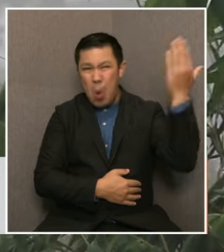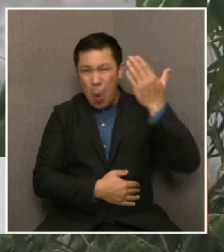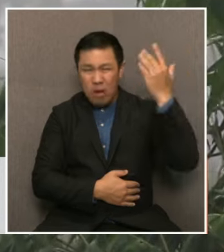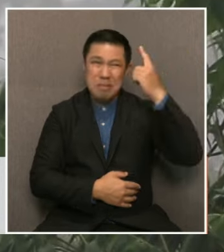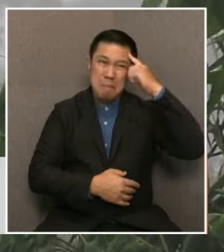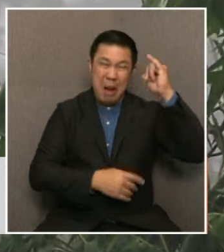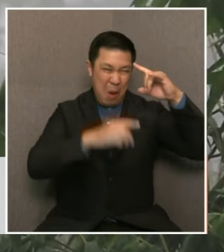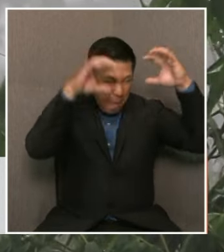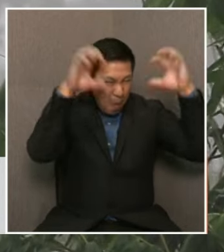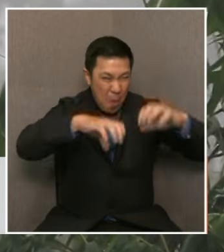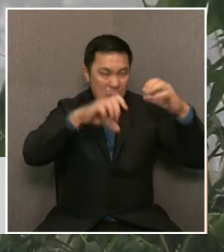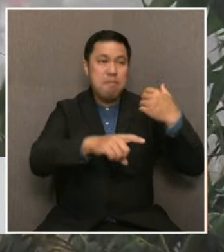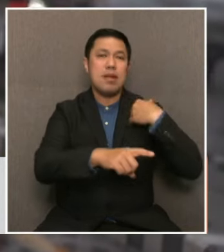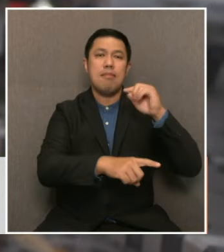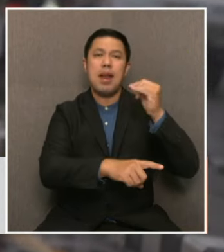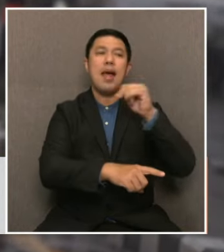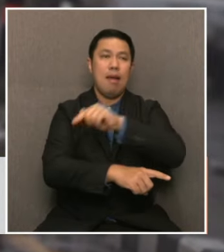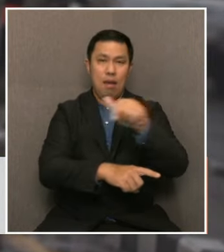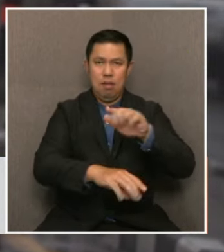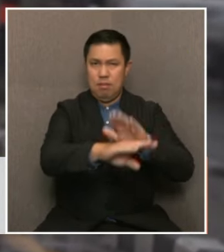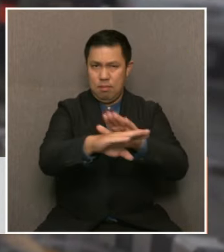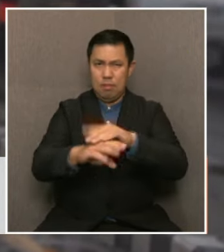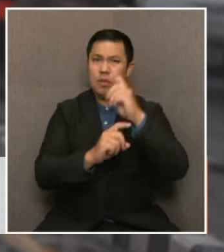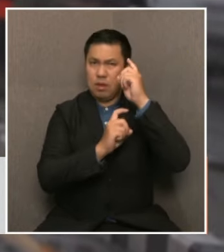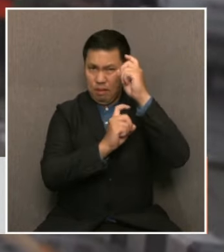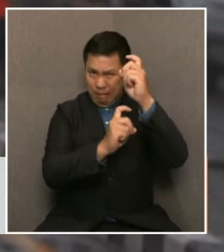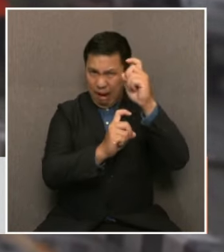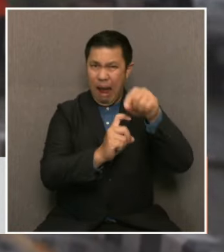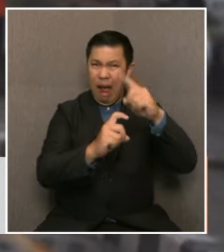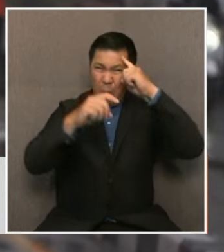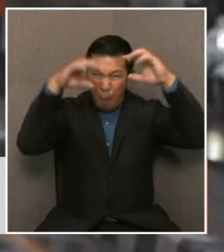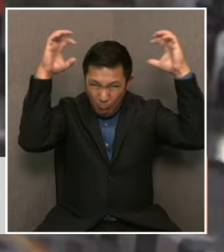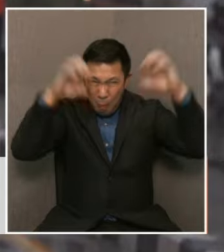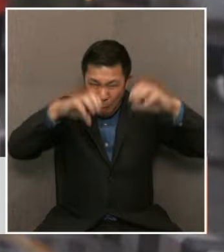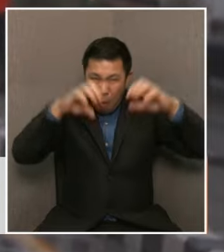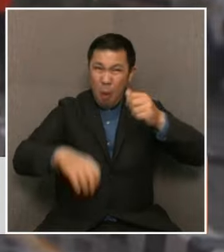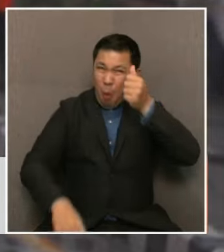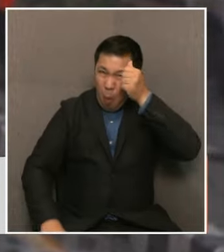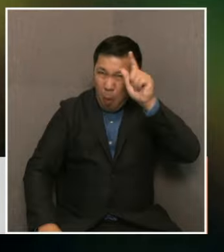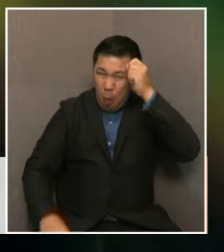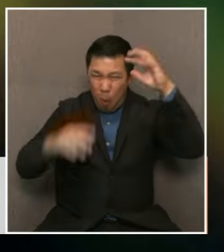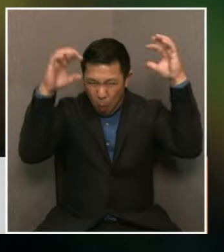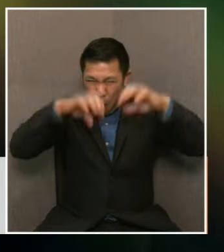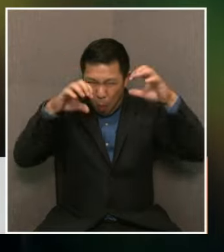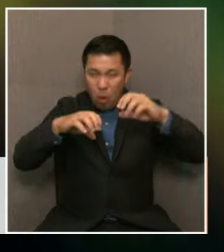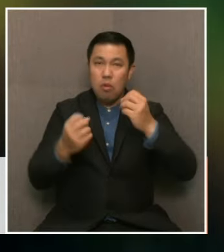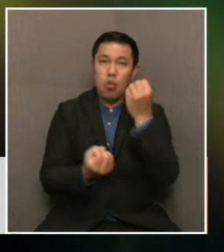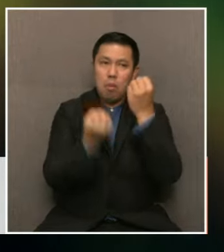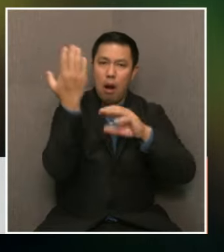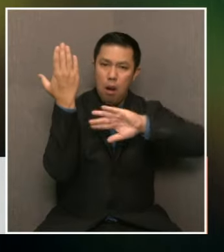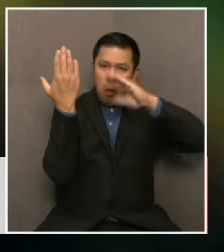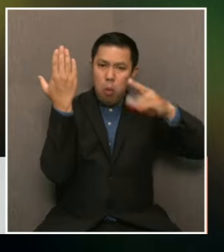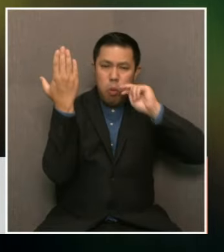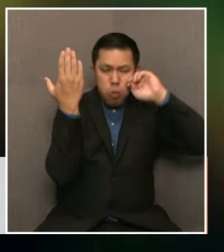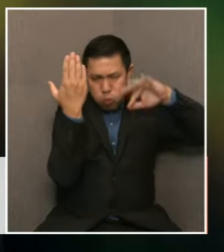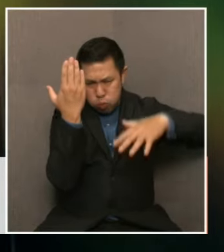แห่งขอให้ระวังอันตรายจากฝนตกหนักและฝนที่ตกสะสมซึ่งอาจจะทำให้เกิดน้ำท่วมฉับพลันและน้ำป่าไหลหลากโดยเ